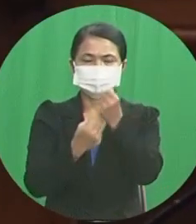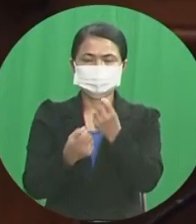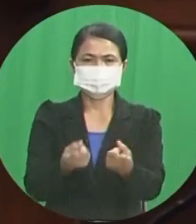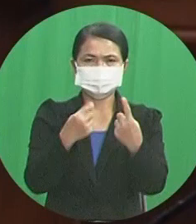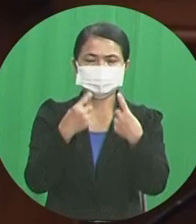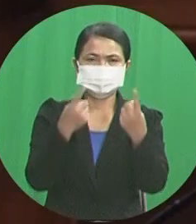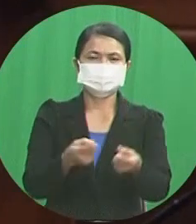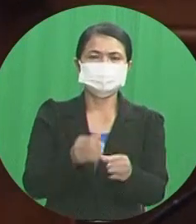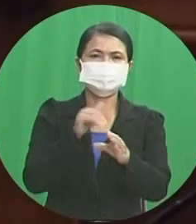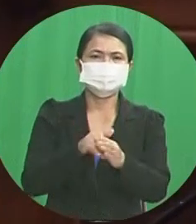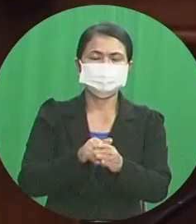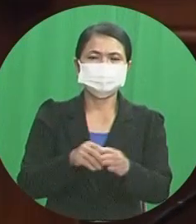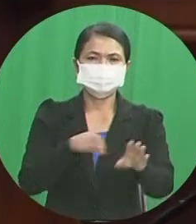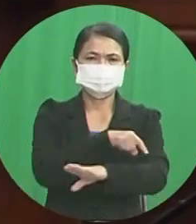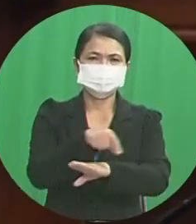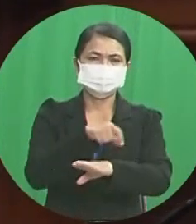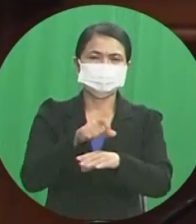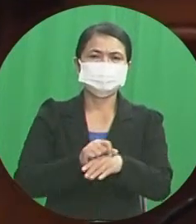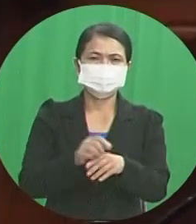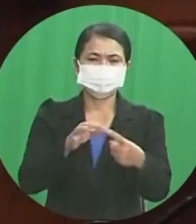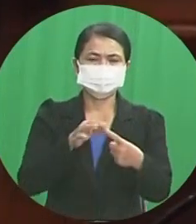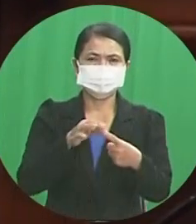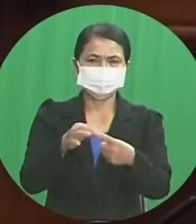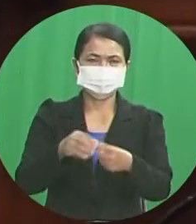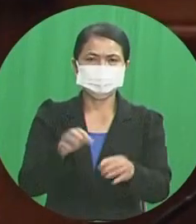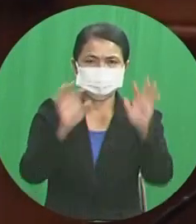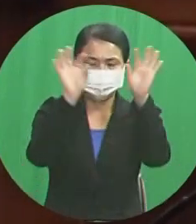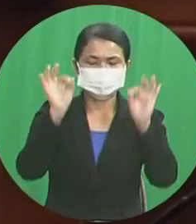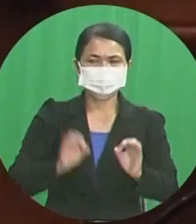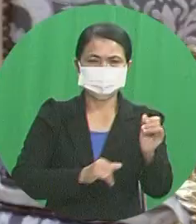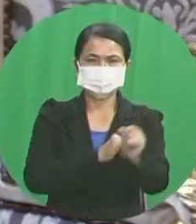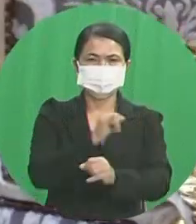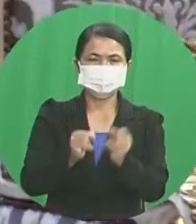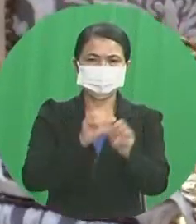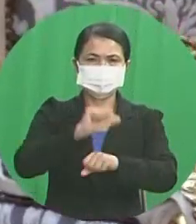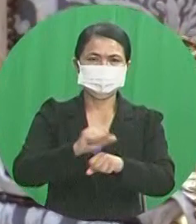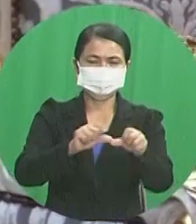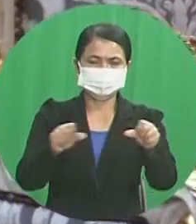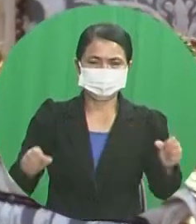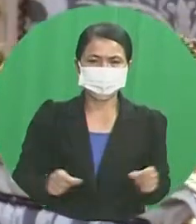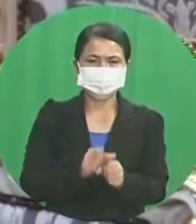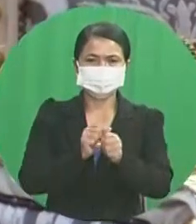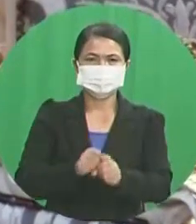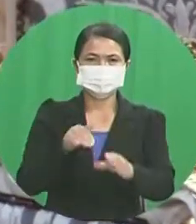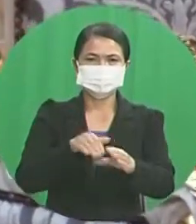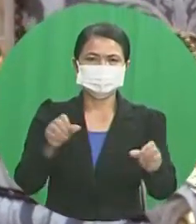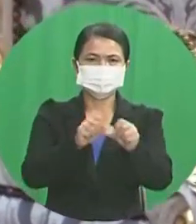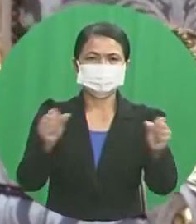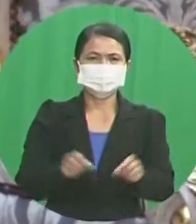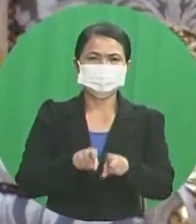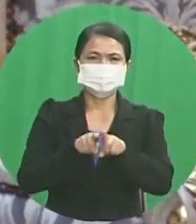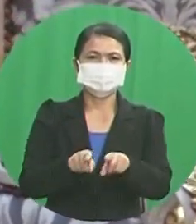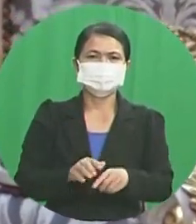វិញទៅមកនៅក្នុងគ្រប់កលៈទេសៈជាពិសេសនៅលើវេទិកាអន្តរសភាក្នុងតំបន់និងក្រៅតំបន់ផ